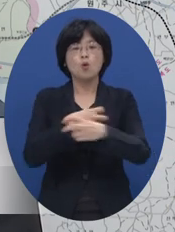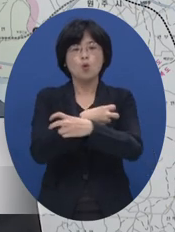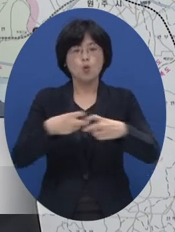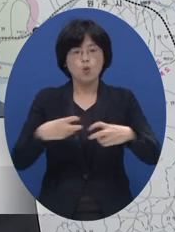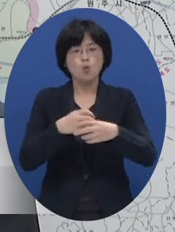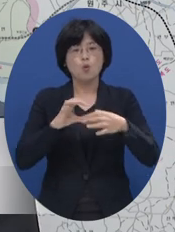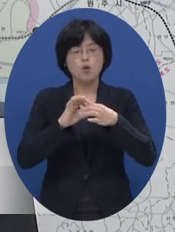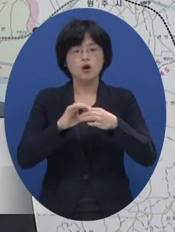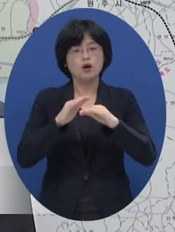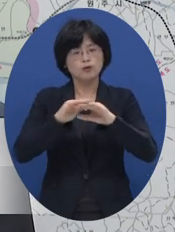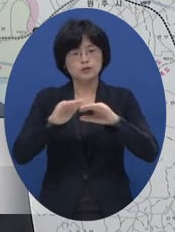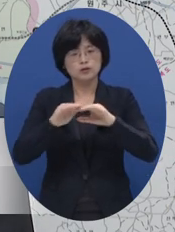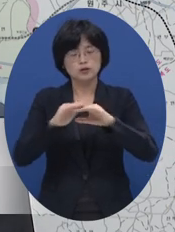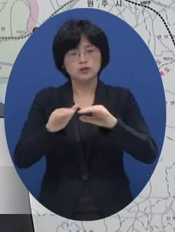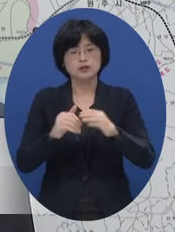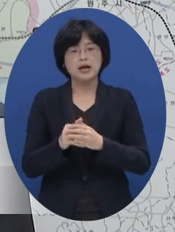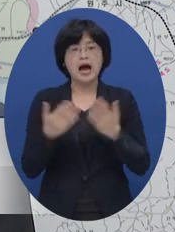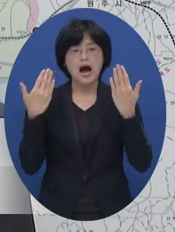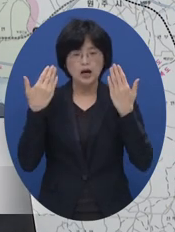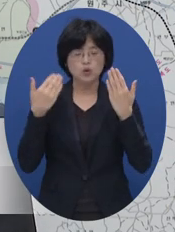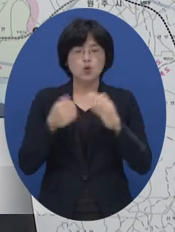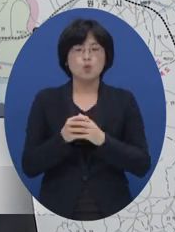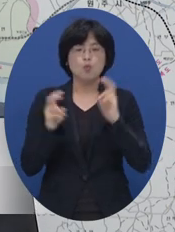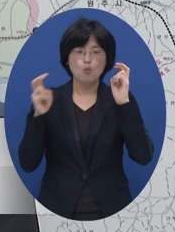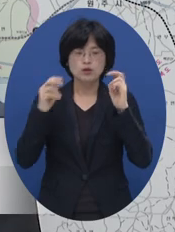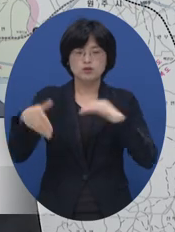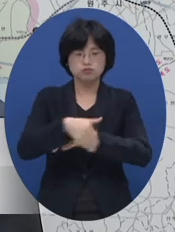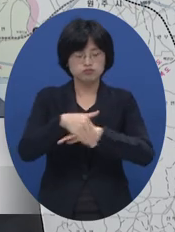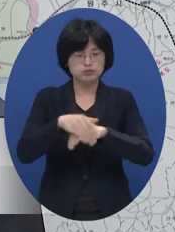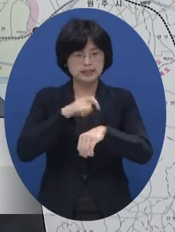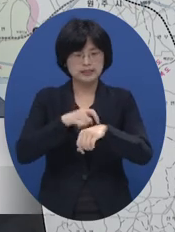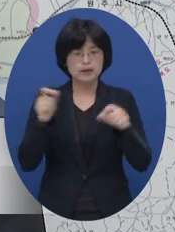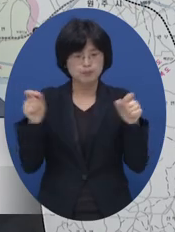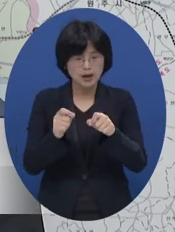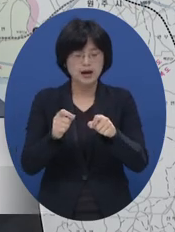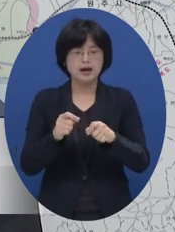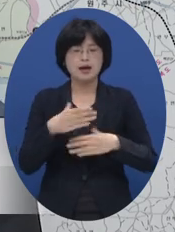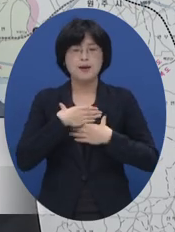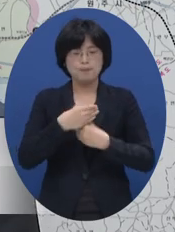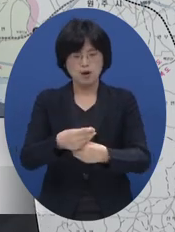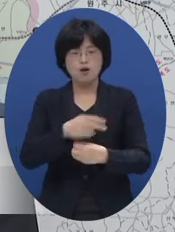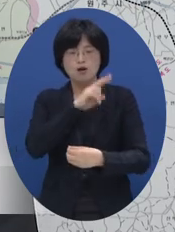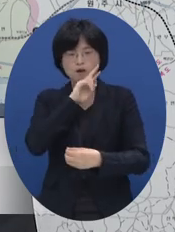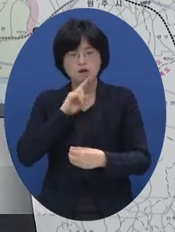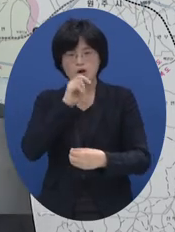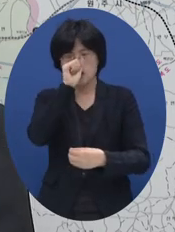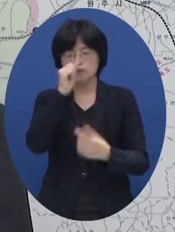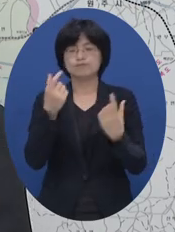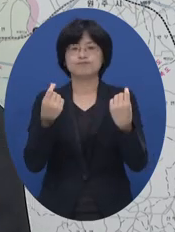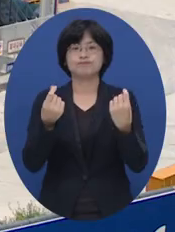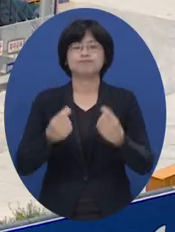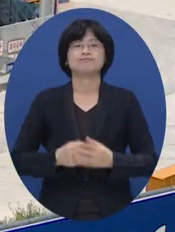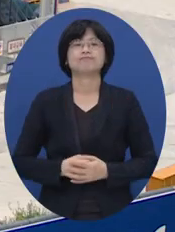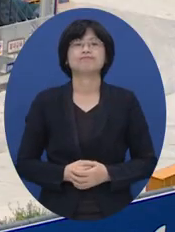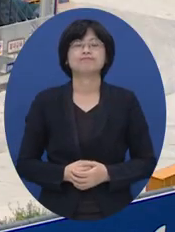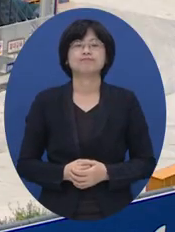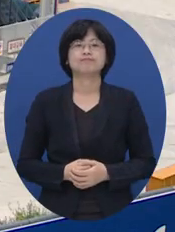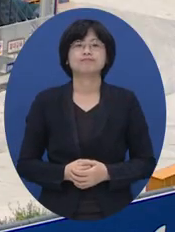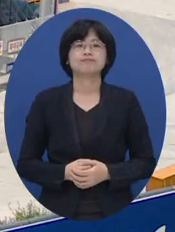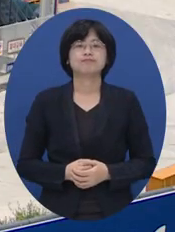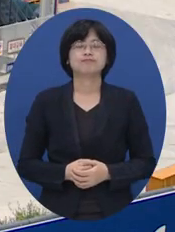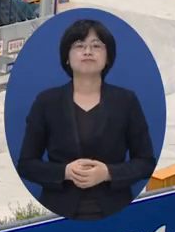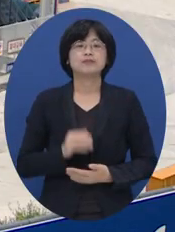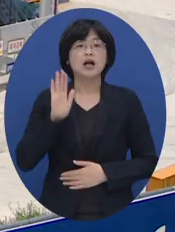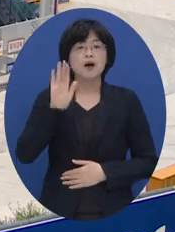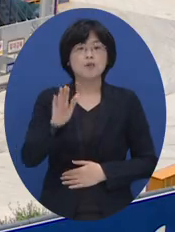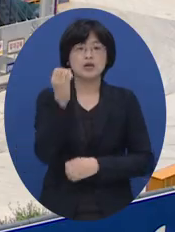통학 시간이라든지 출퇴근 시간을 대폭 단축시킴으로써 주민의 교통 편익에 크게 기여할 것으로 기대를 하고 있습니다.